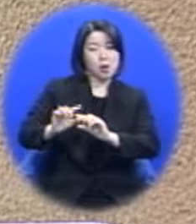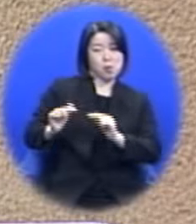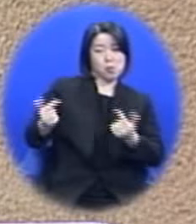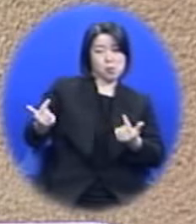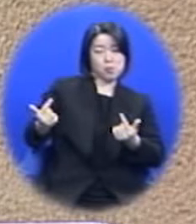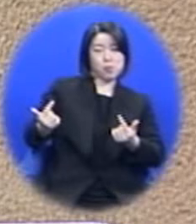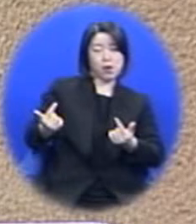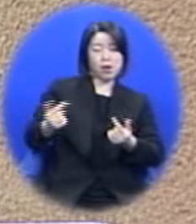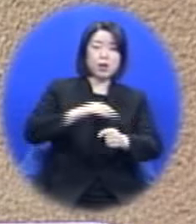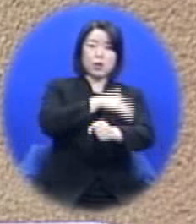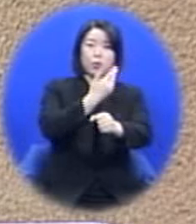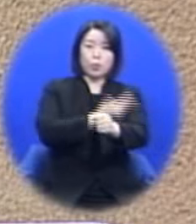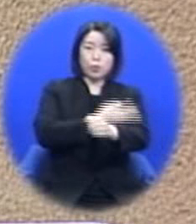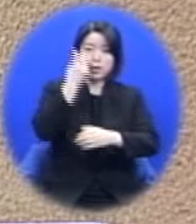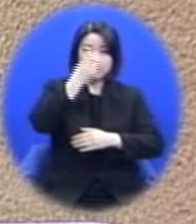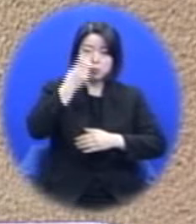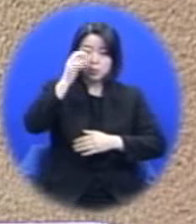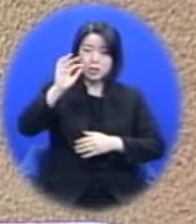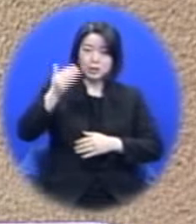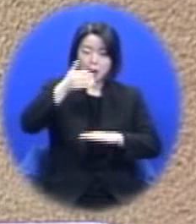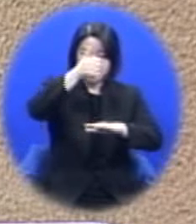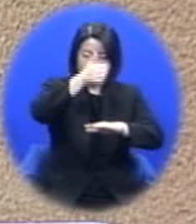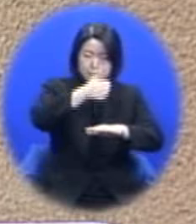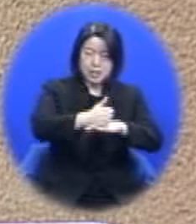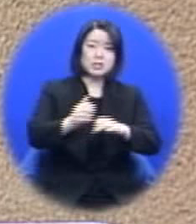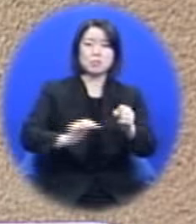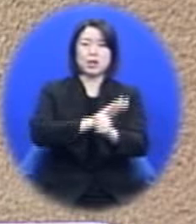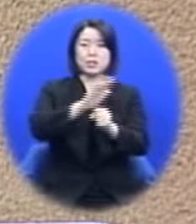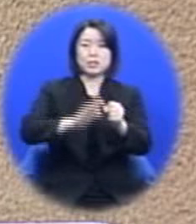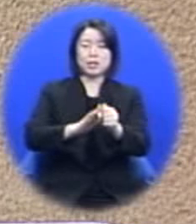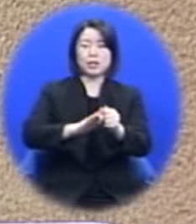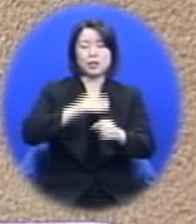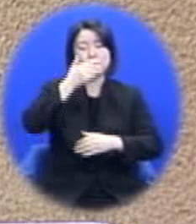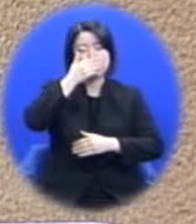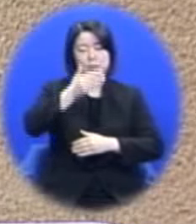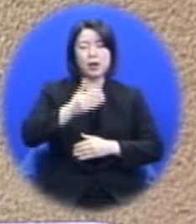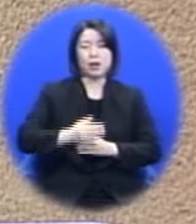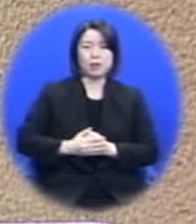보장됨으로써 비로소 궁극의 윤리인 사랑이 가능하게 되니까요.